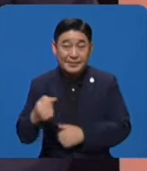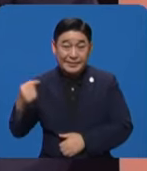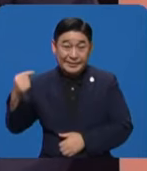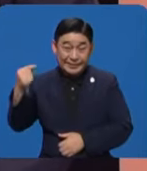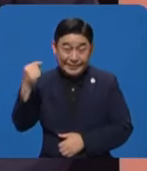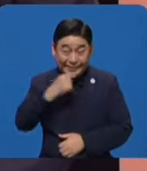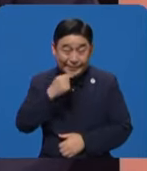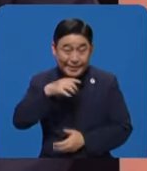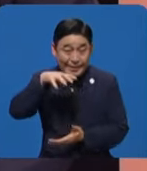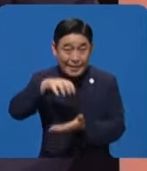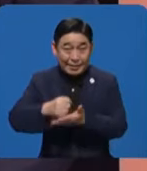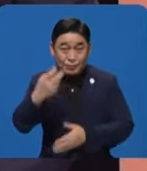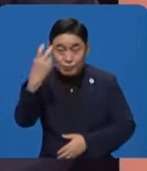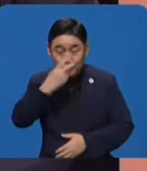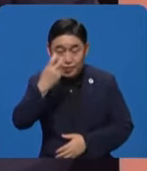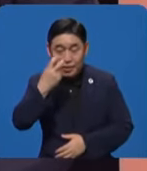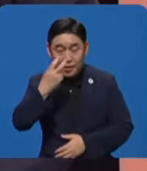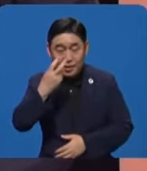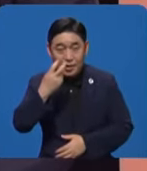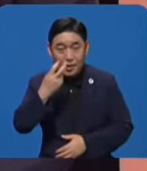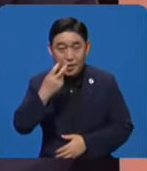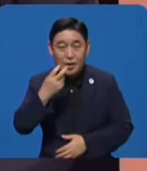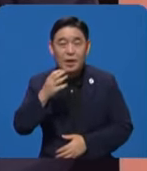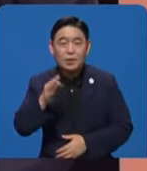철저한 이 압수수색과